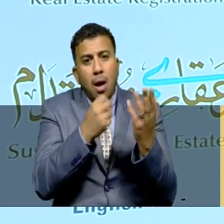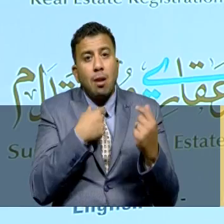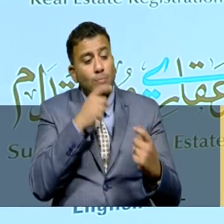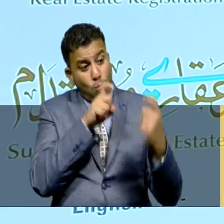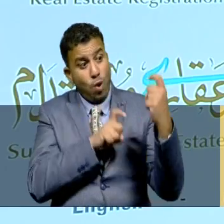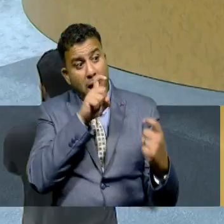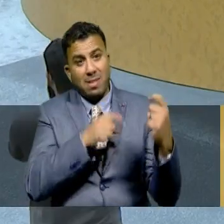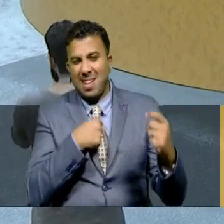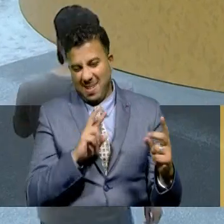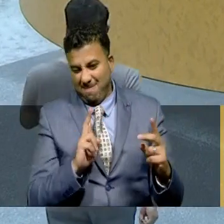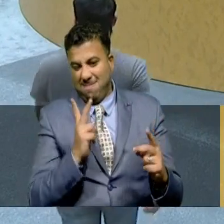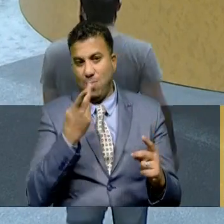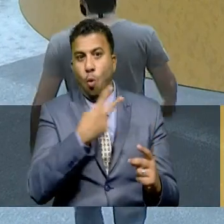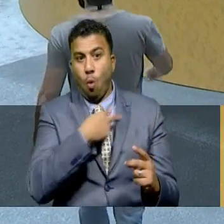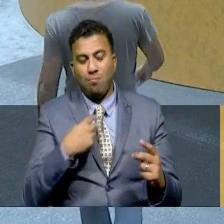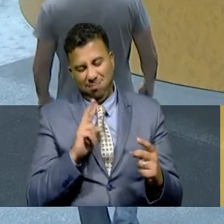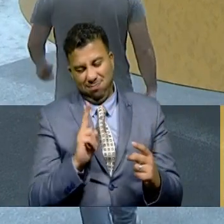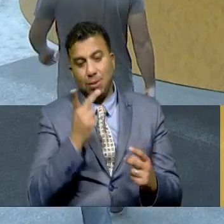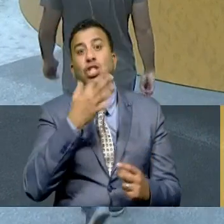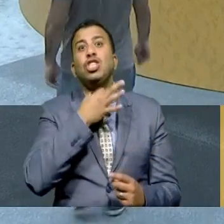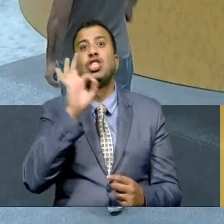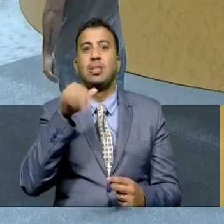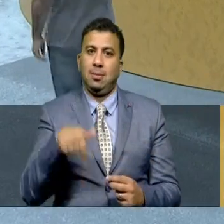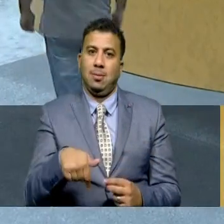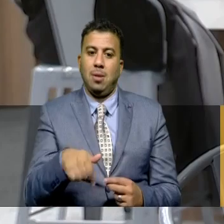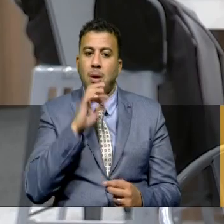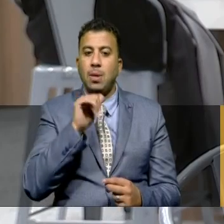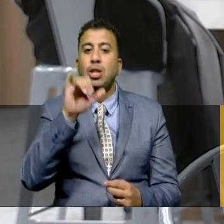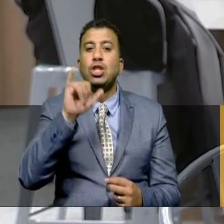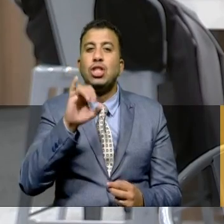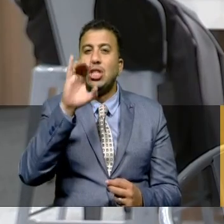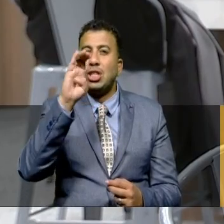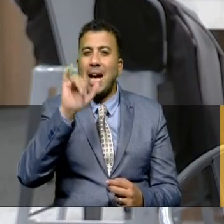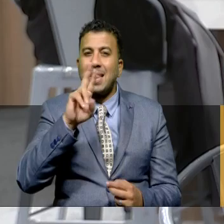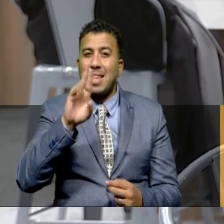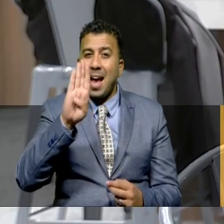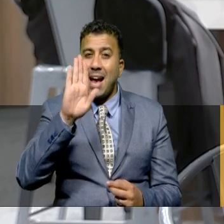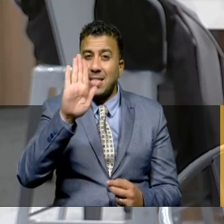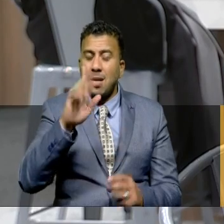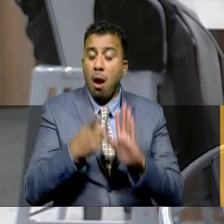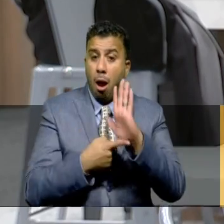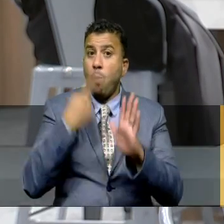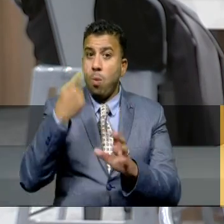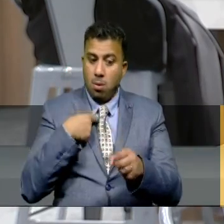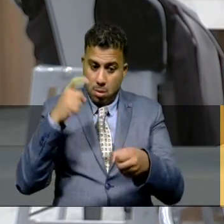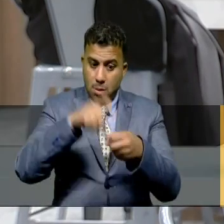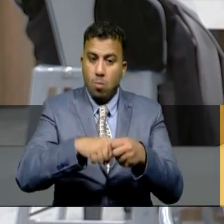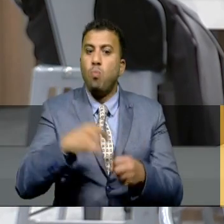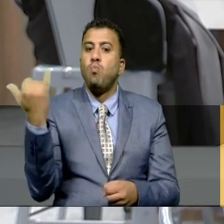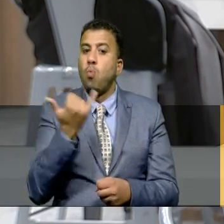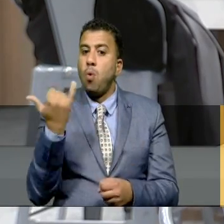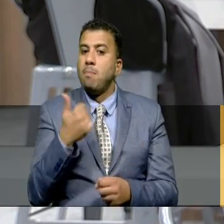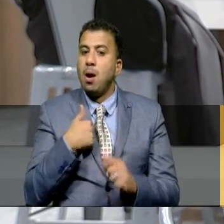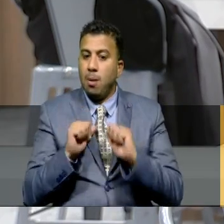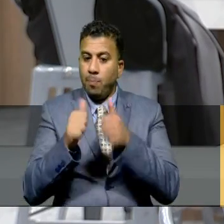الشريفة للتطور والمواكبة العصر. أهمية مشاركتنا في جايتكس كونها هي أول مرة مهمة لنا وايد، لحيث أن